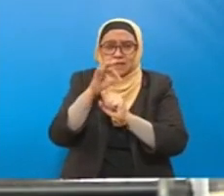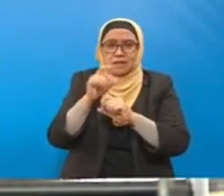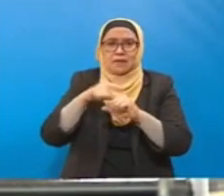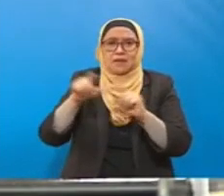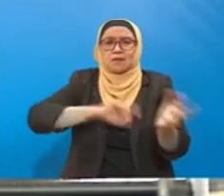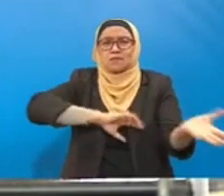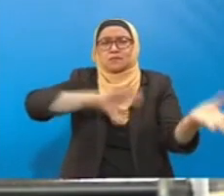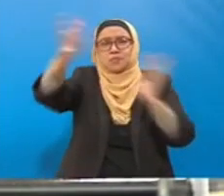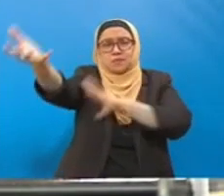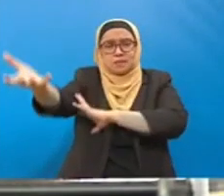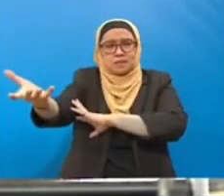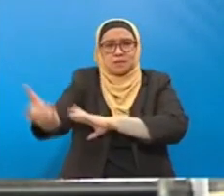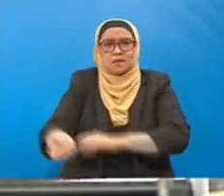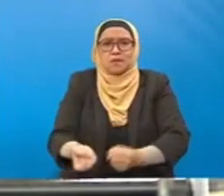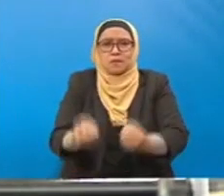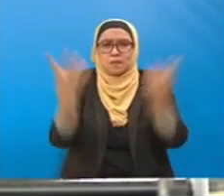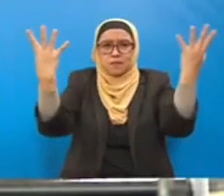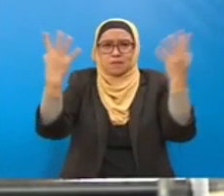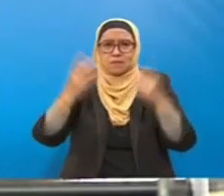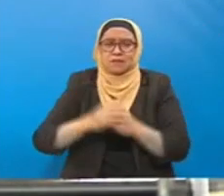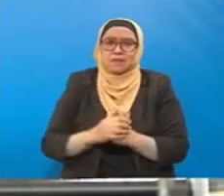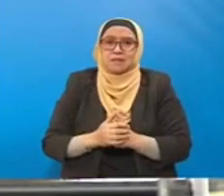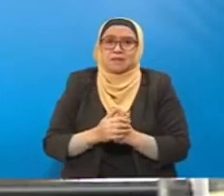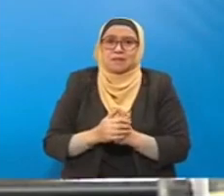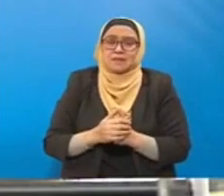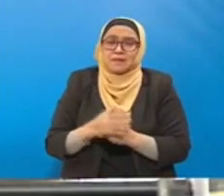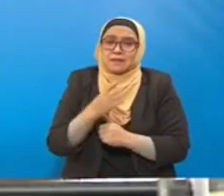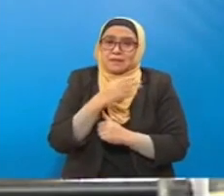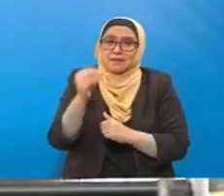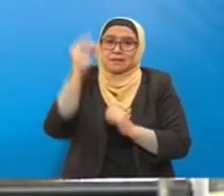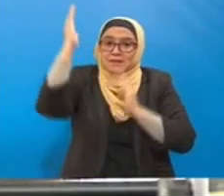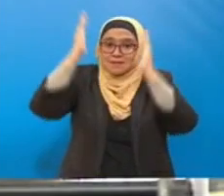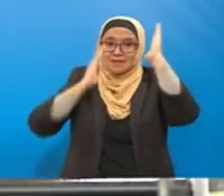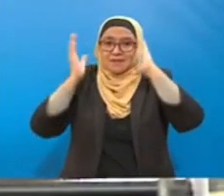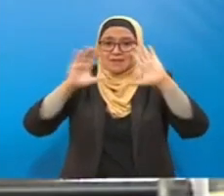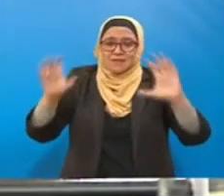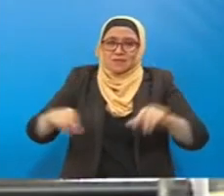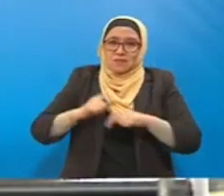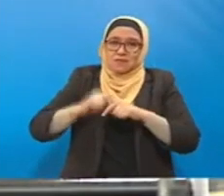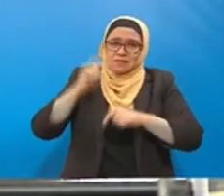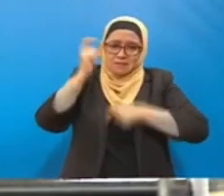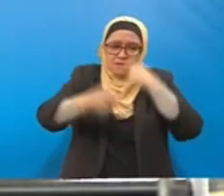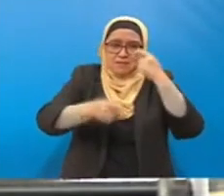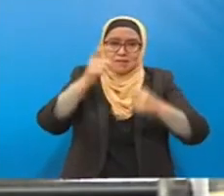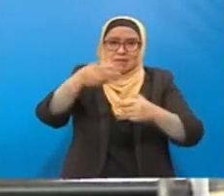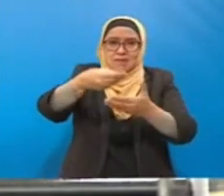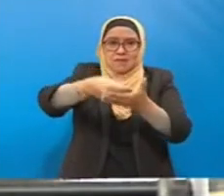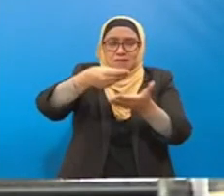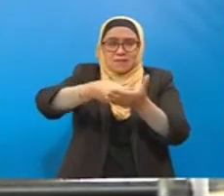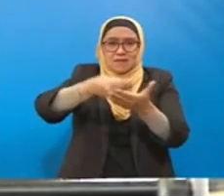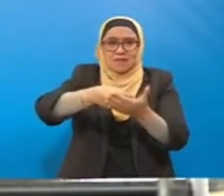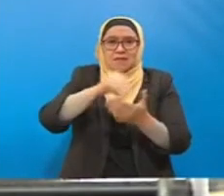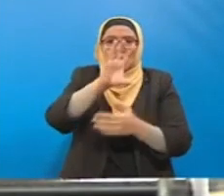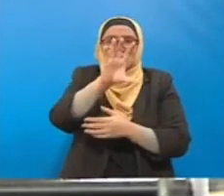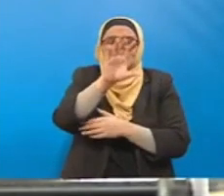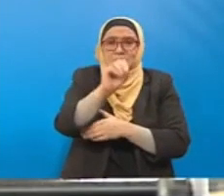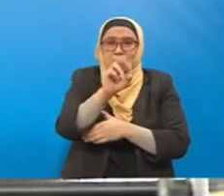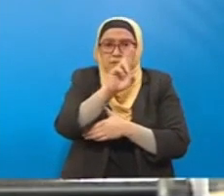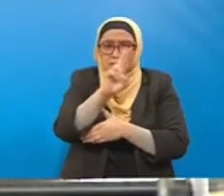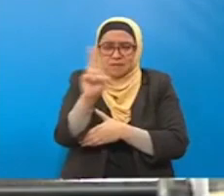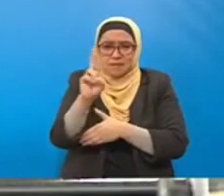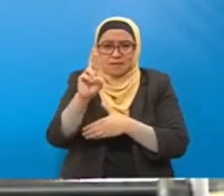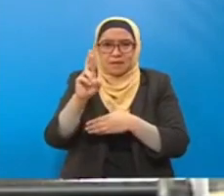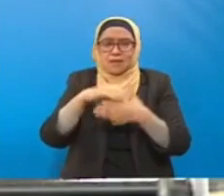Selain itu Malaysia juga telah membuat sumbangan keuangan berjumlah Rp50.000 Doraemon Rika kepada masjid